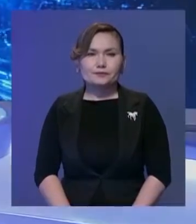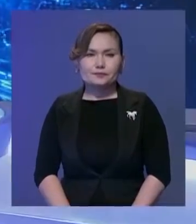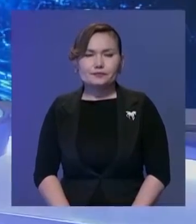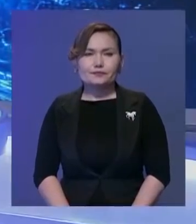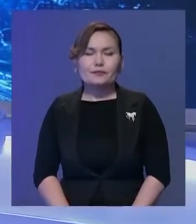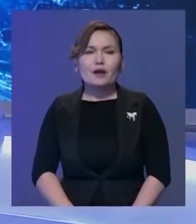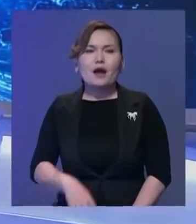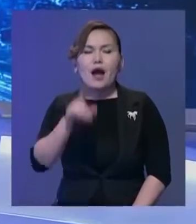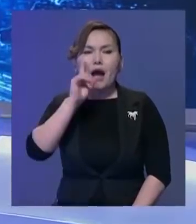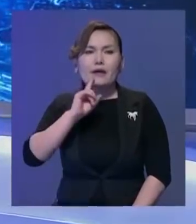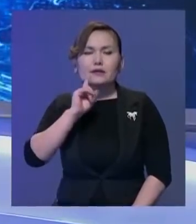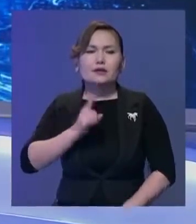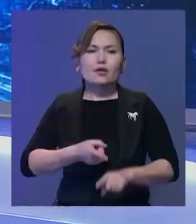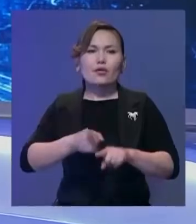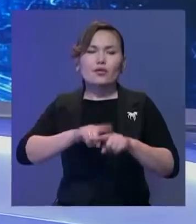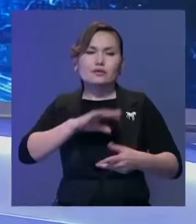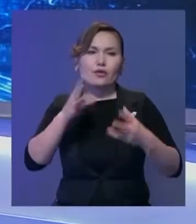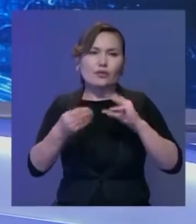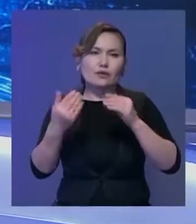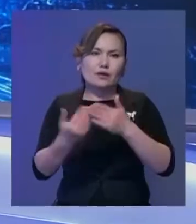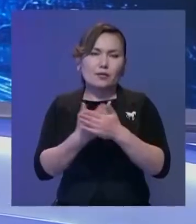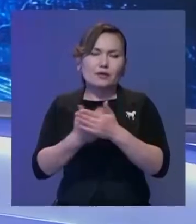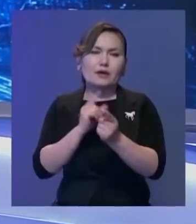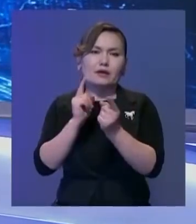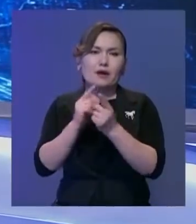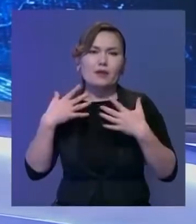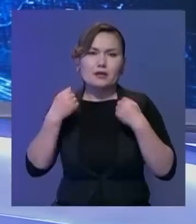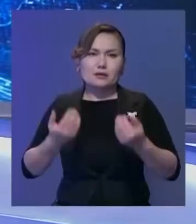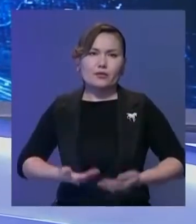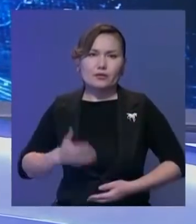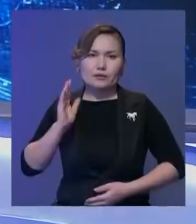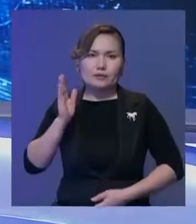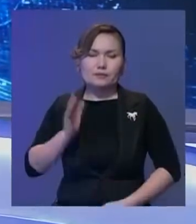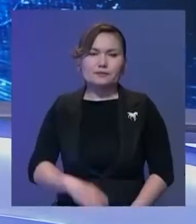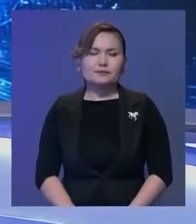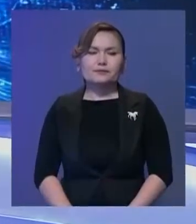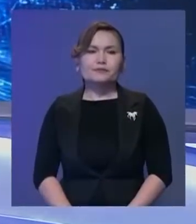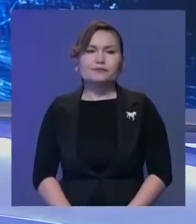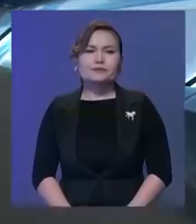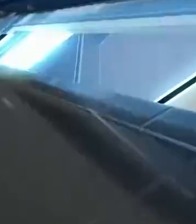Әзірге айтарымыз осы, келесі эфирде кездескенше арнамыздан алыстамаңыздар.